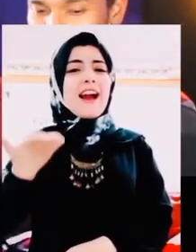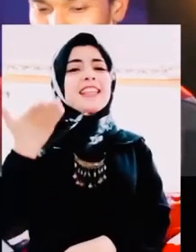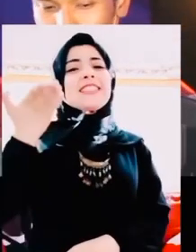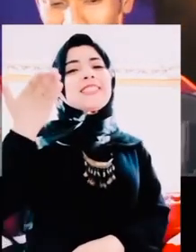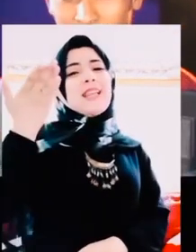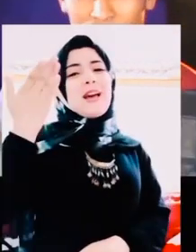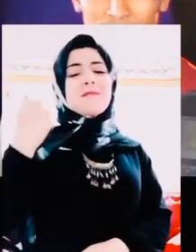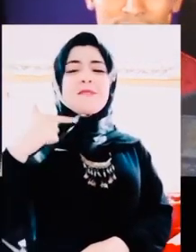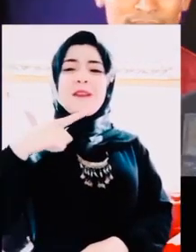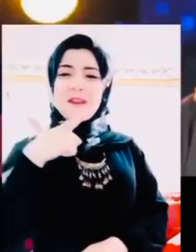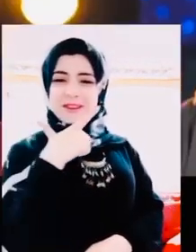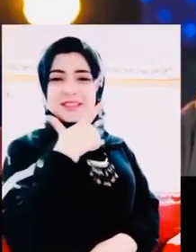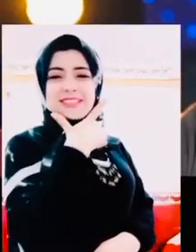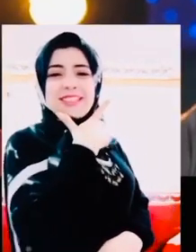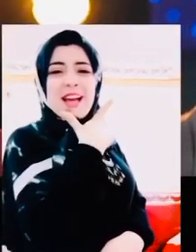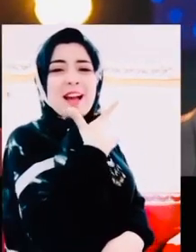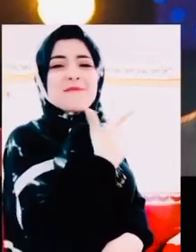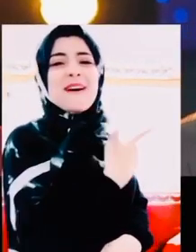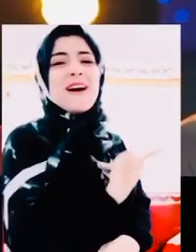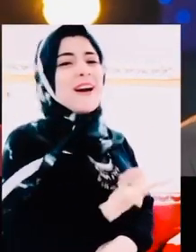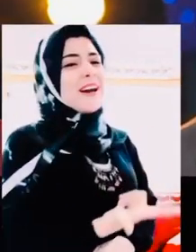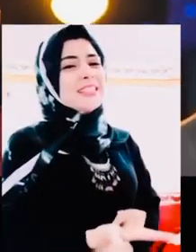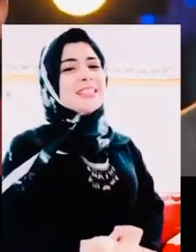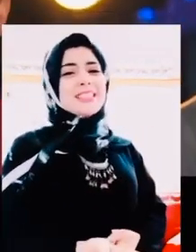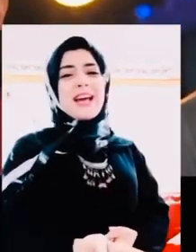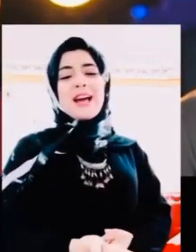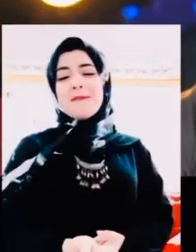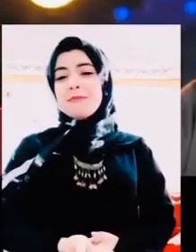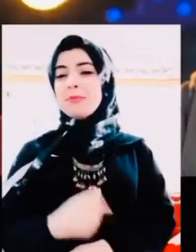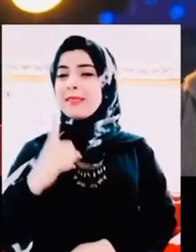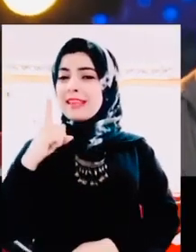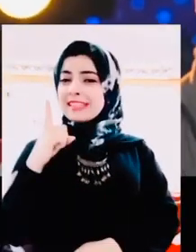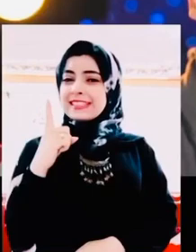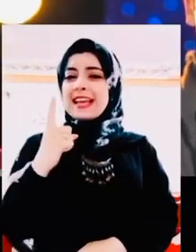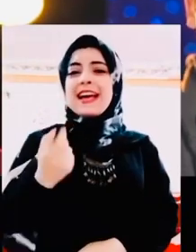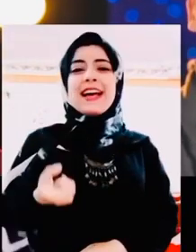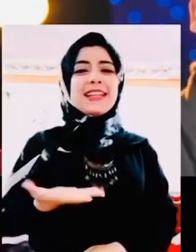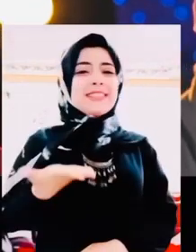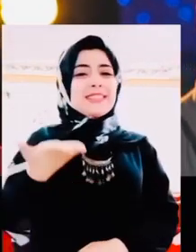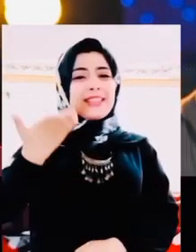صلي على النبي وتبارك،